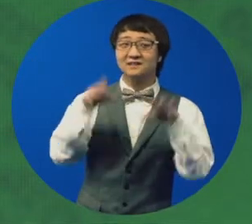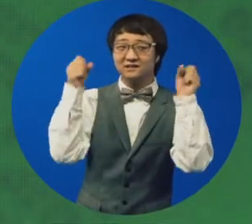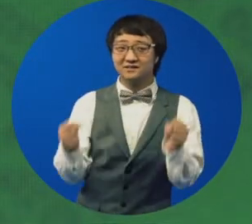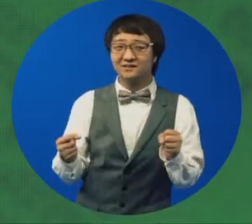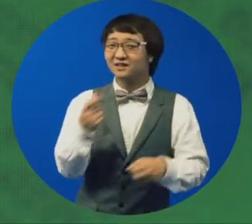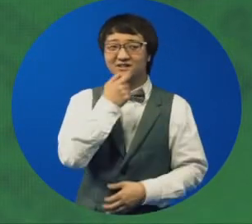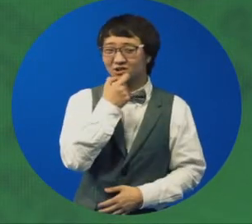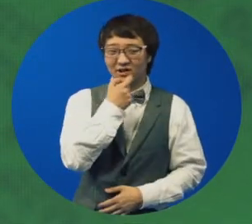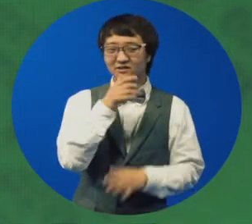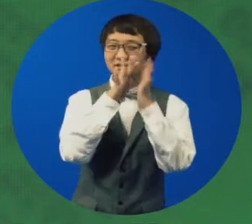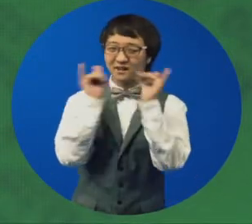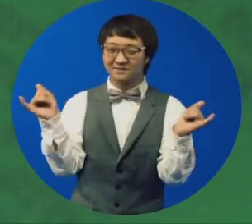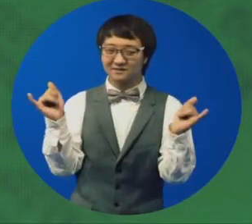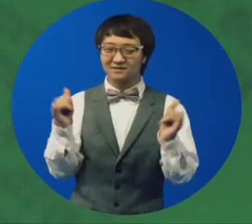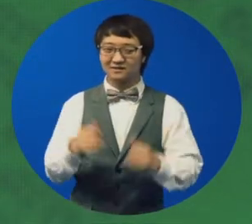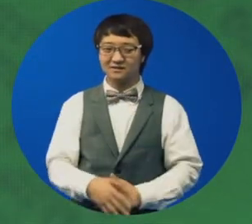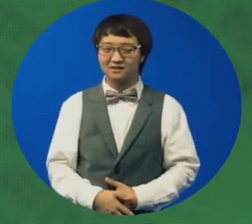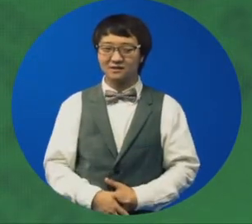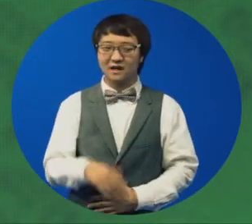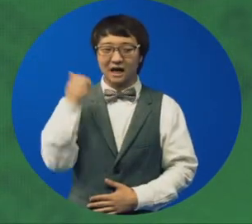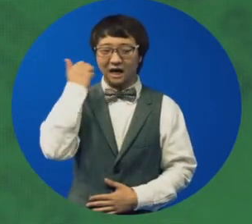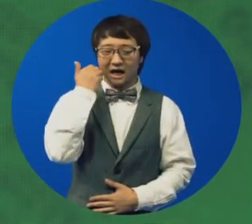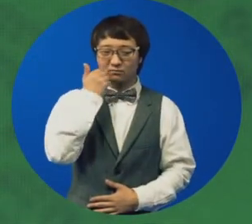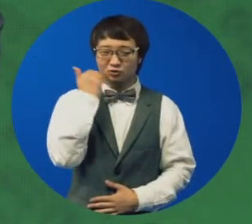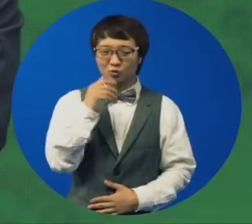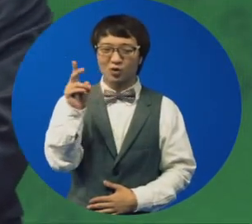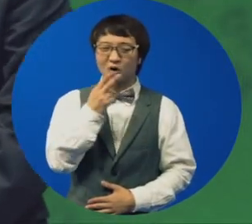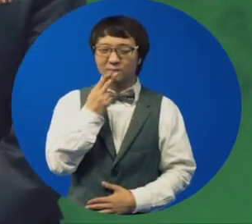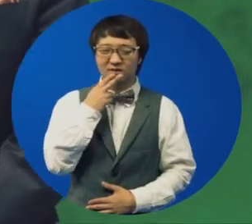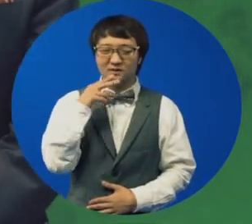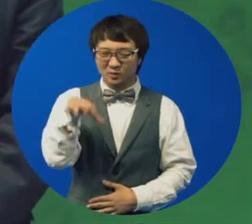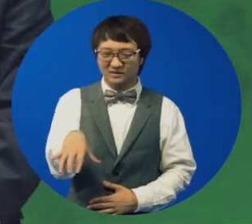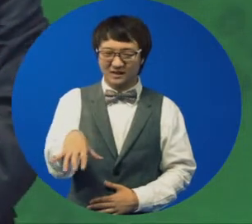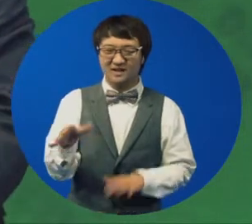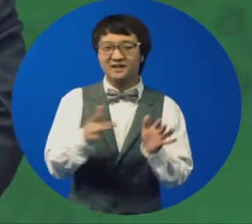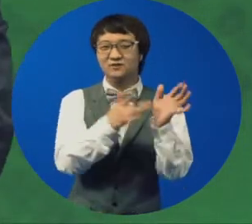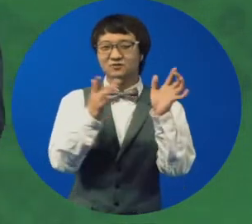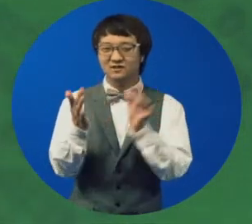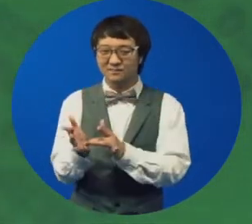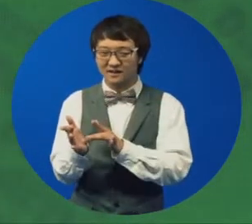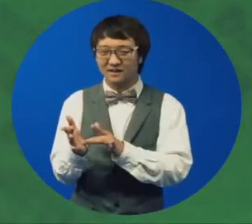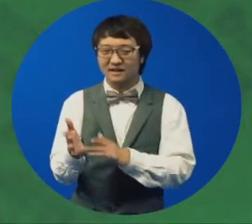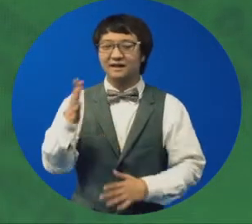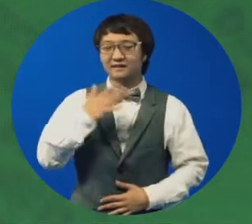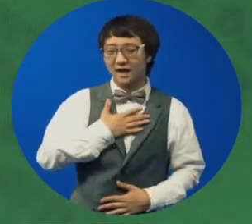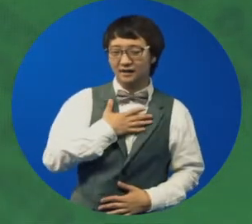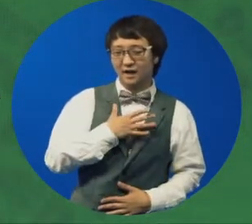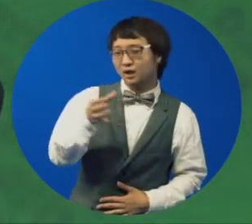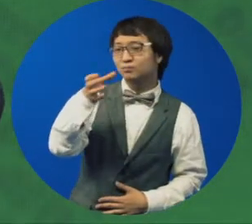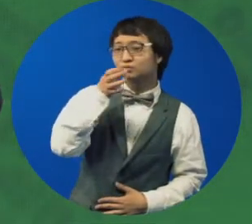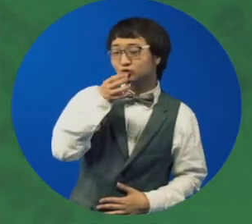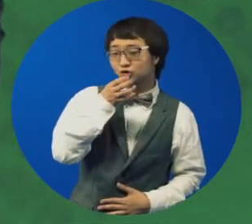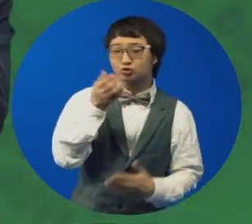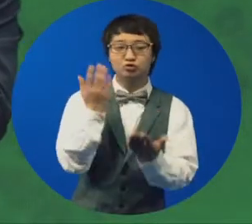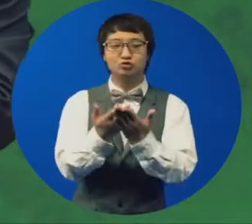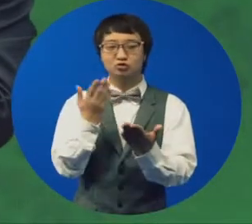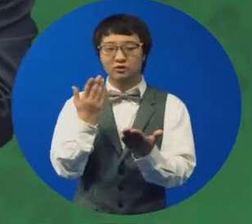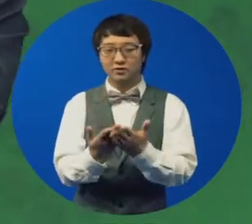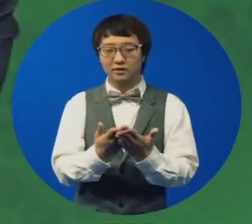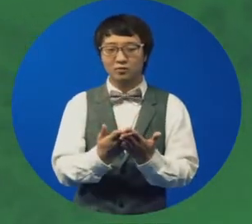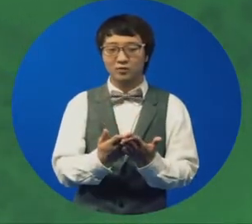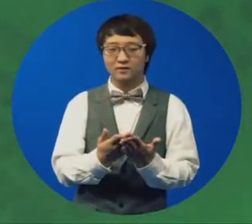같아요. 아무도 없는 곳에 물을 길러온 여인에게 예수님이 나에게 물을 달라 이렇게 말을 시작하셨어요. 여러 가지